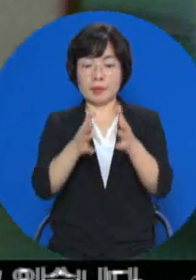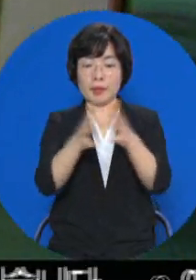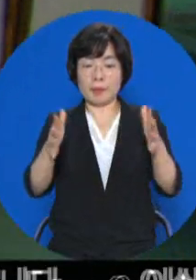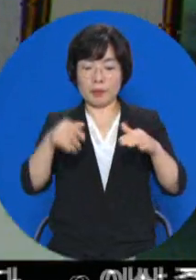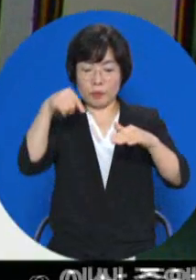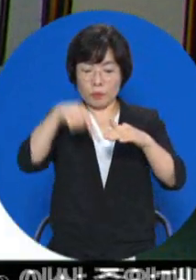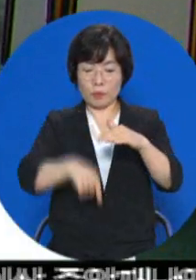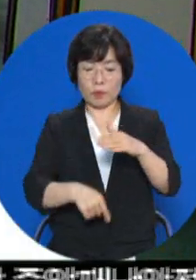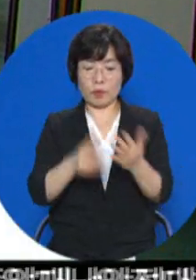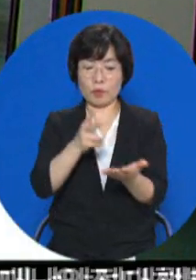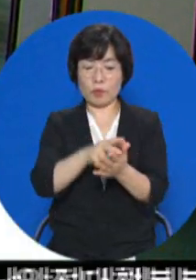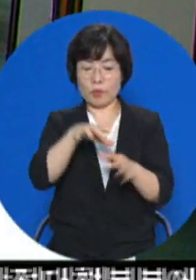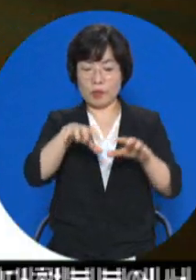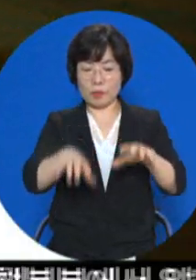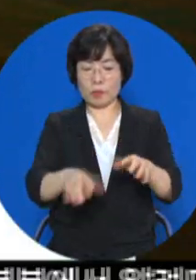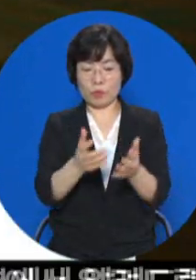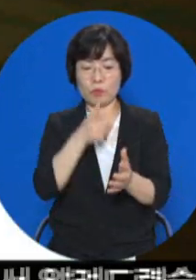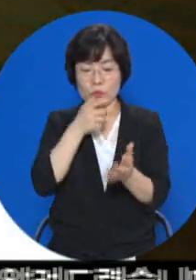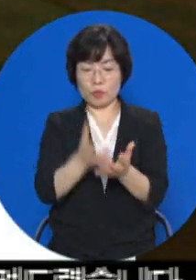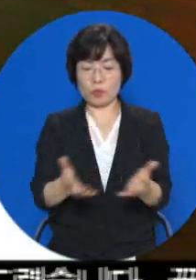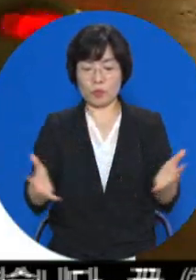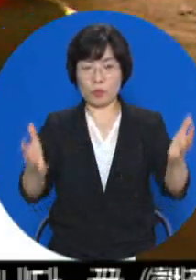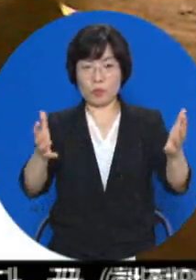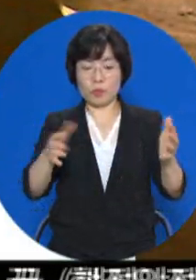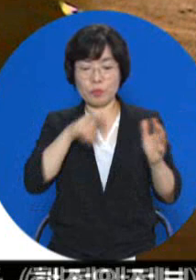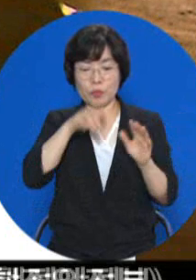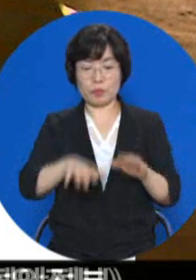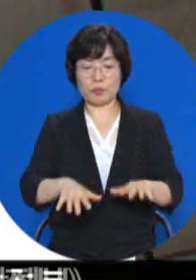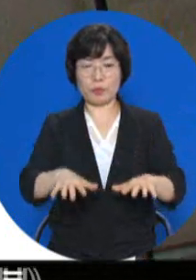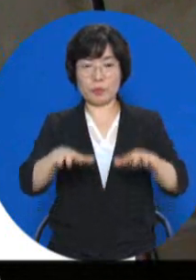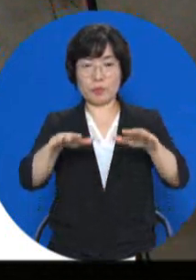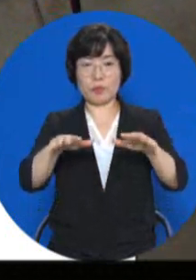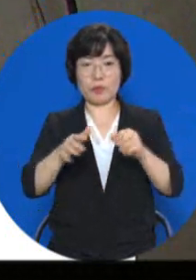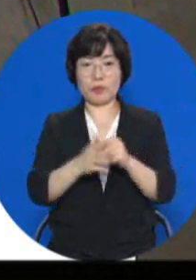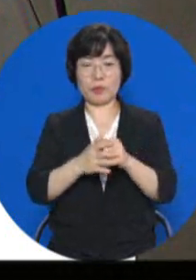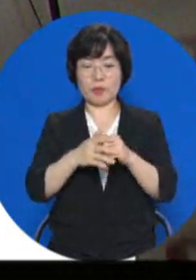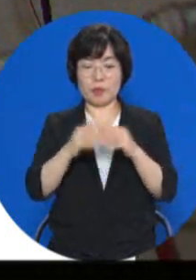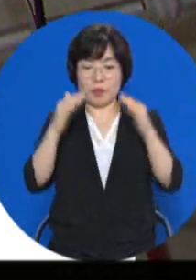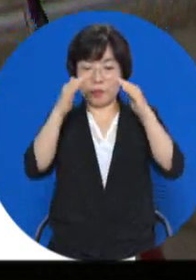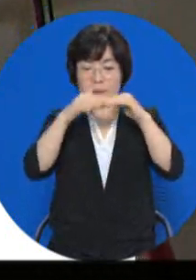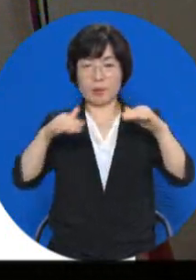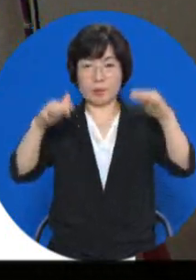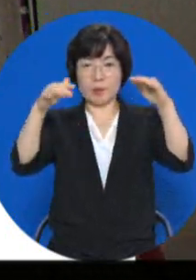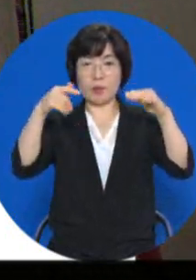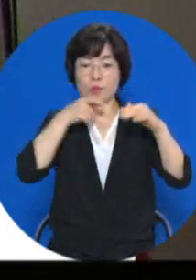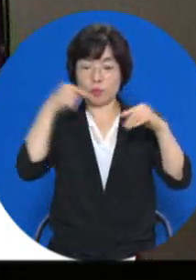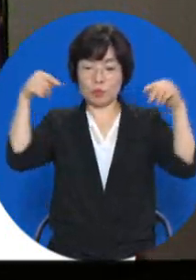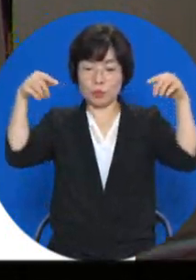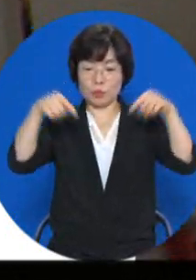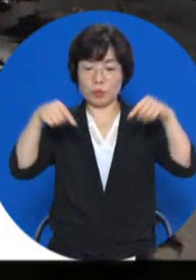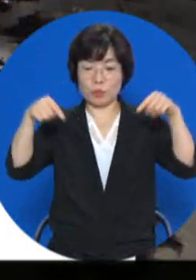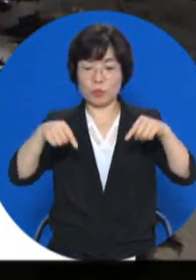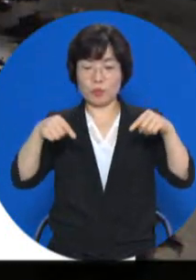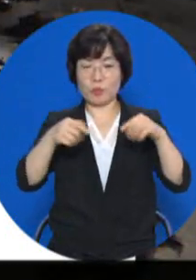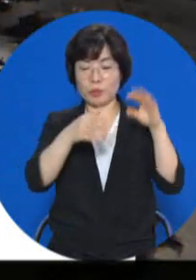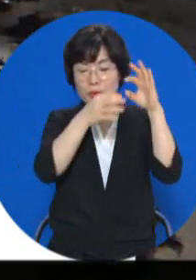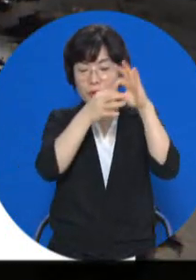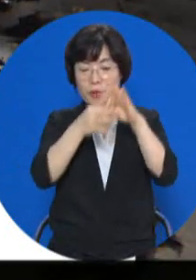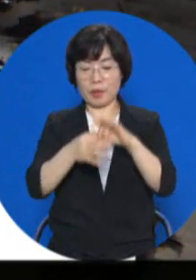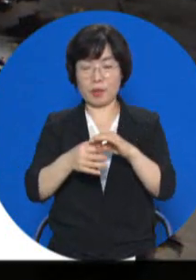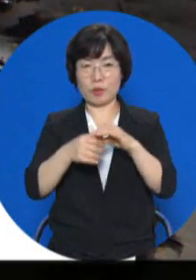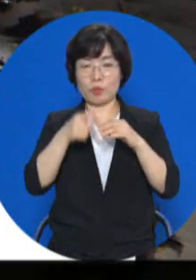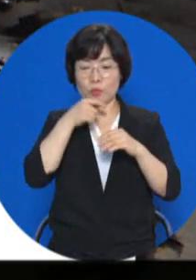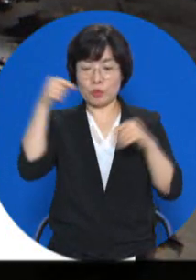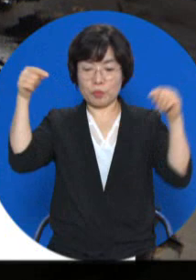아파트 지하주차장 바닥 곳곳에 물웅덩이가 고여 있습니다. 천장 이곳저곳에는 물이 샌 흔적이 남아있고